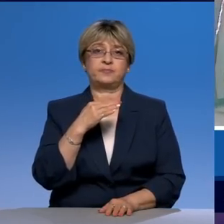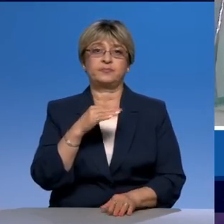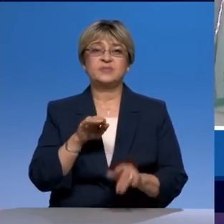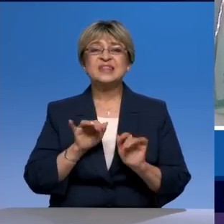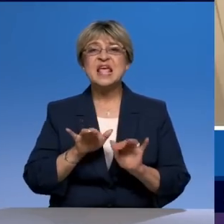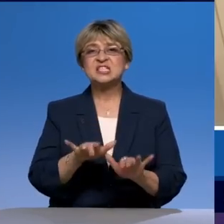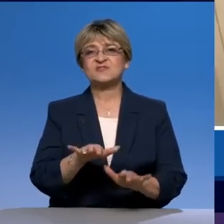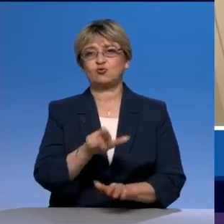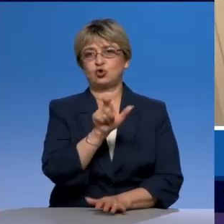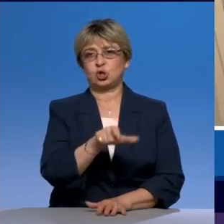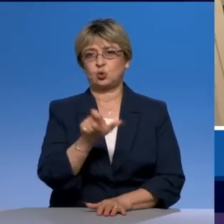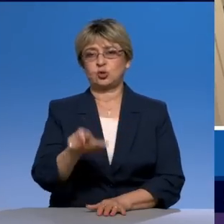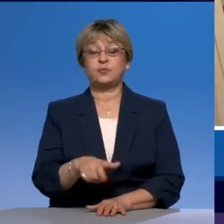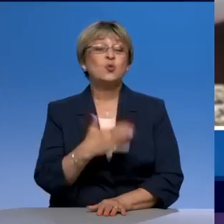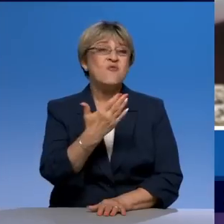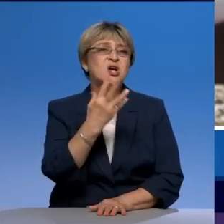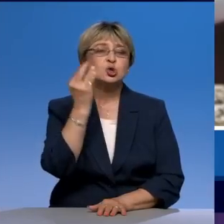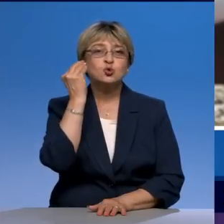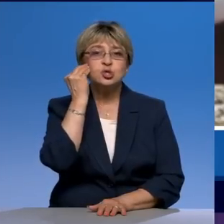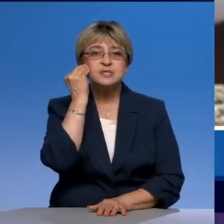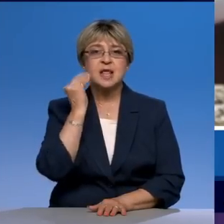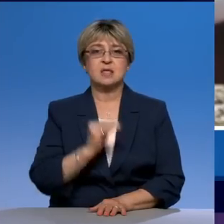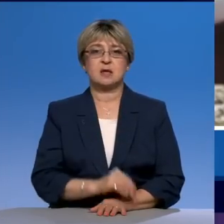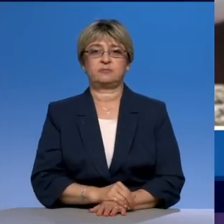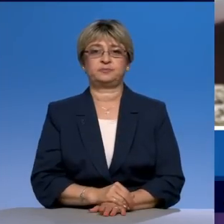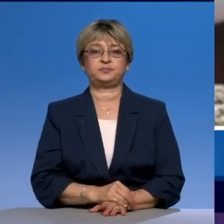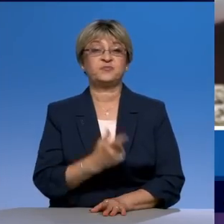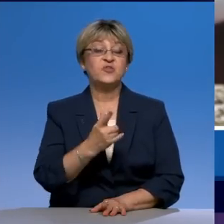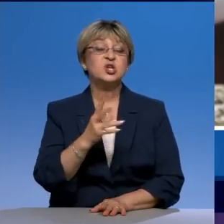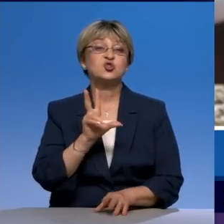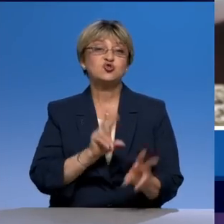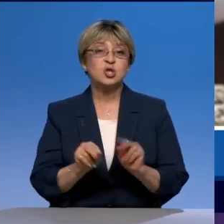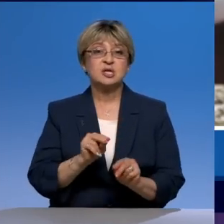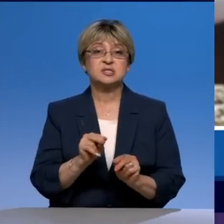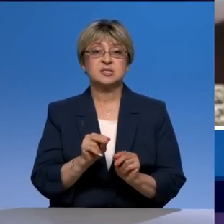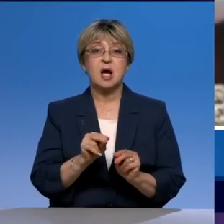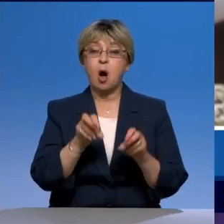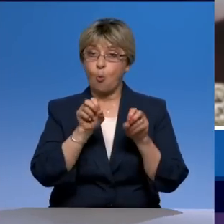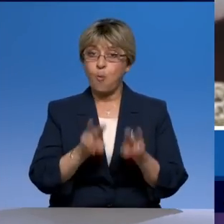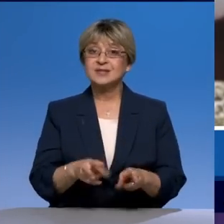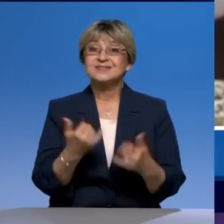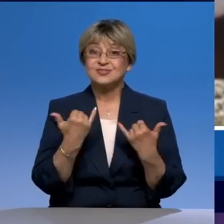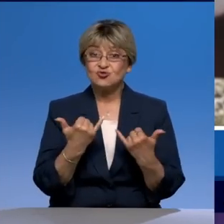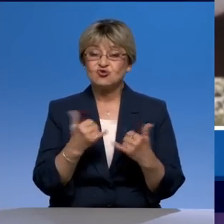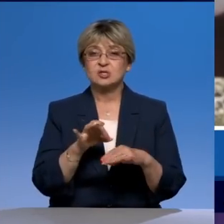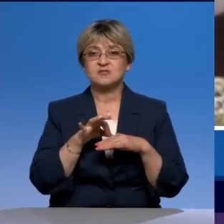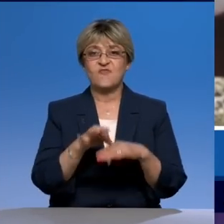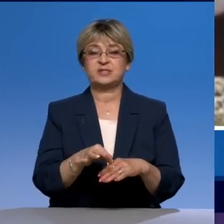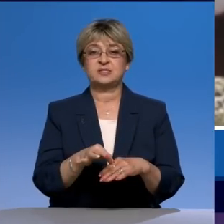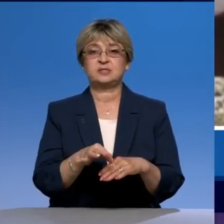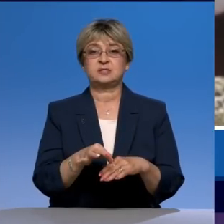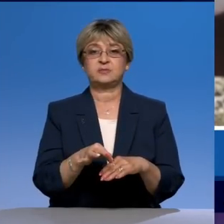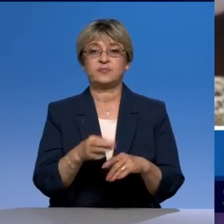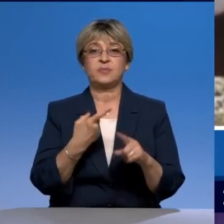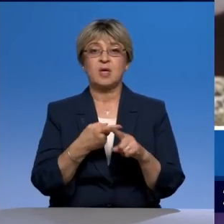максимально понятно, вот вашу точку зрения, чтобы мы тоже отразили. Как вы считаете, вообще, в принципе, опасно сейчас вот вводить